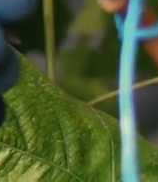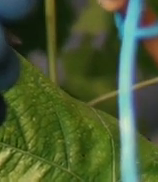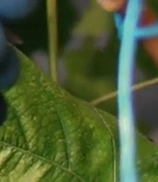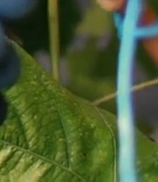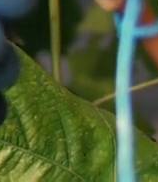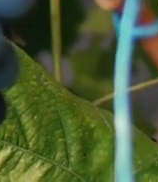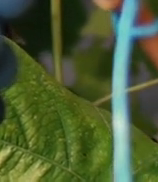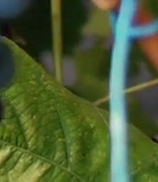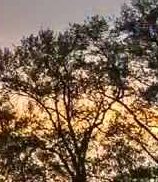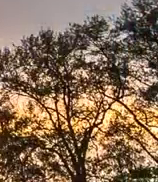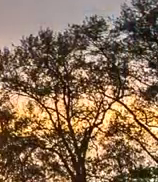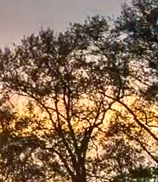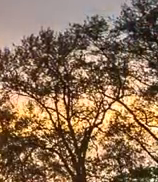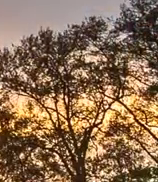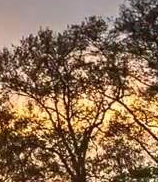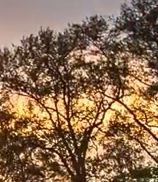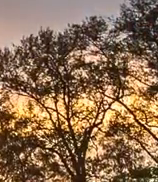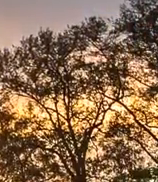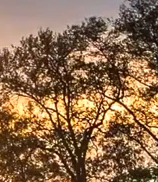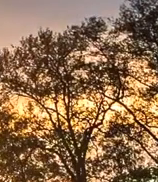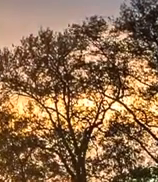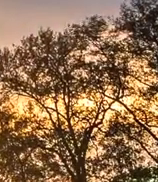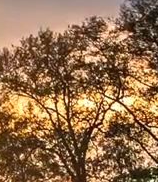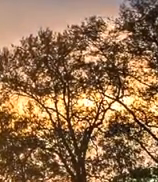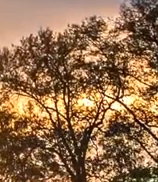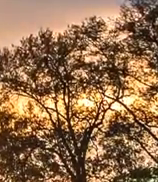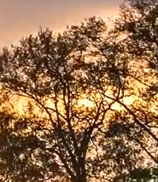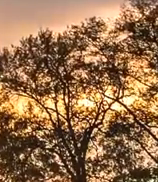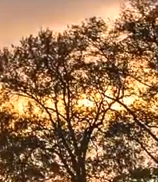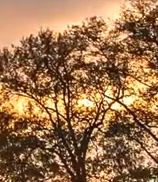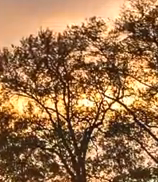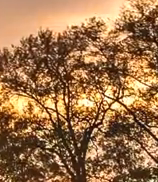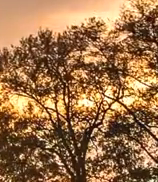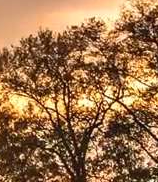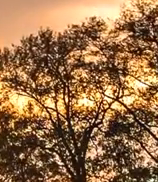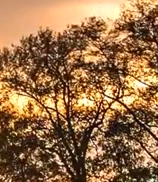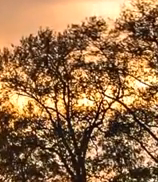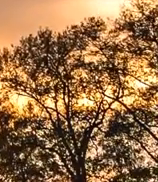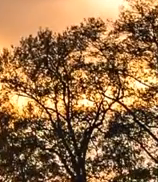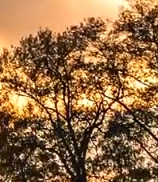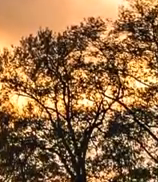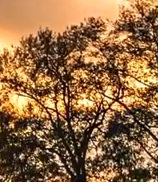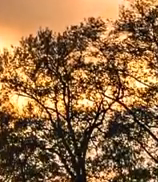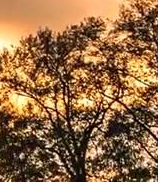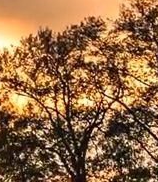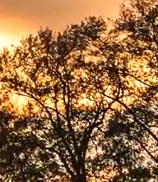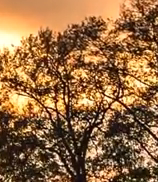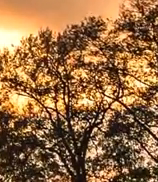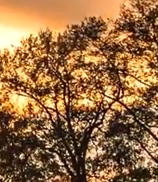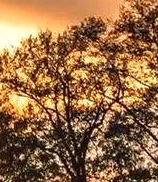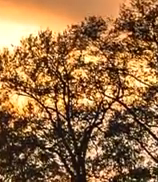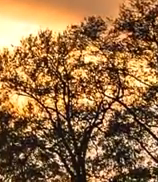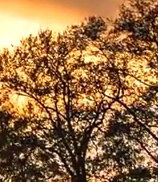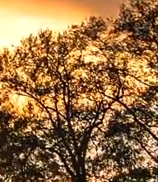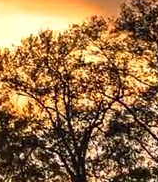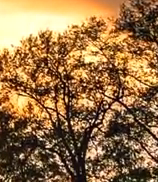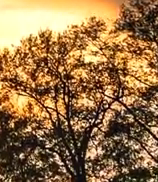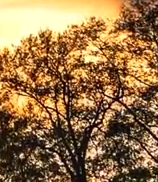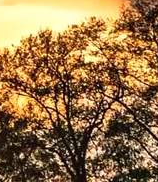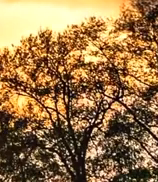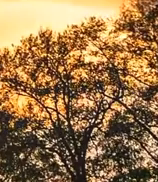искупления, которое несет нас в вечность, наш опыт, оно с Богом